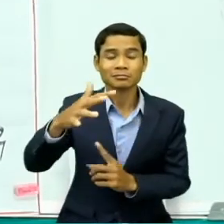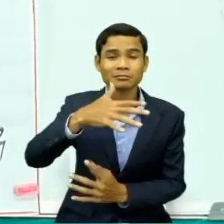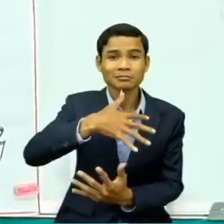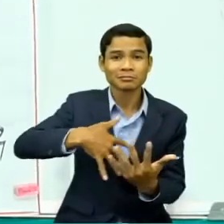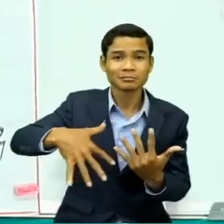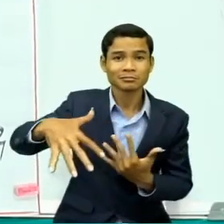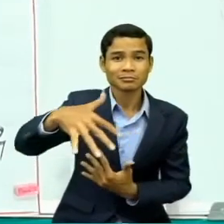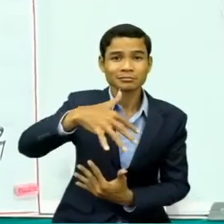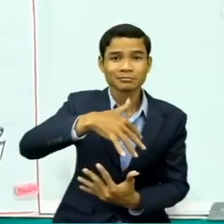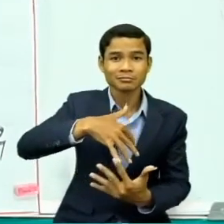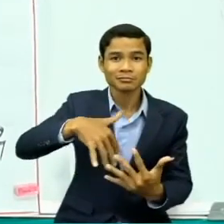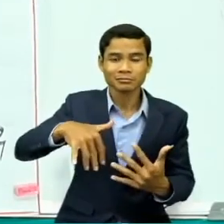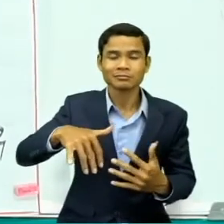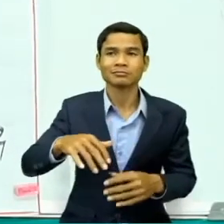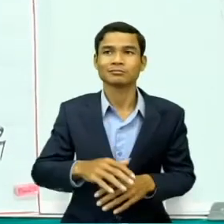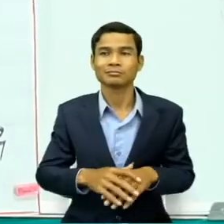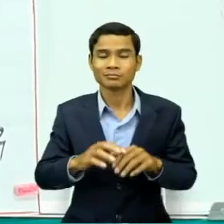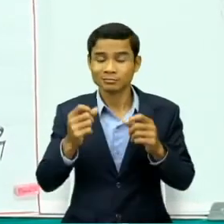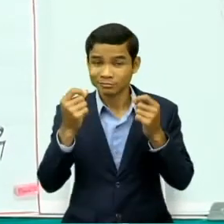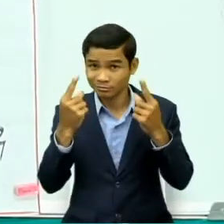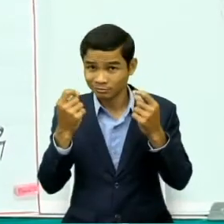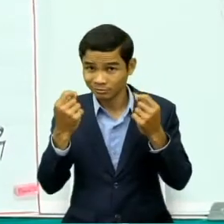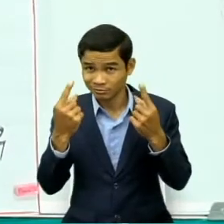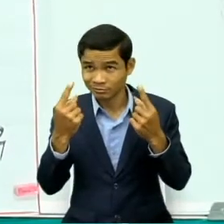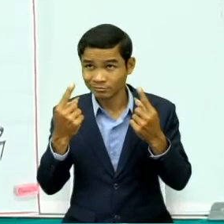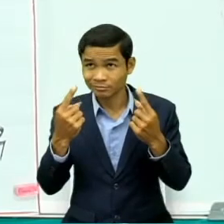chè chà toàn này con